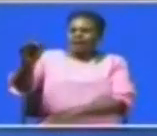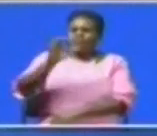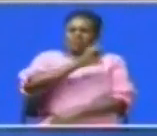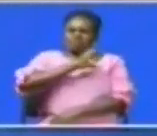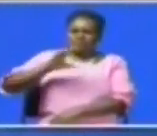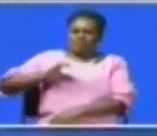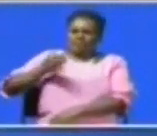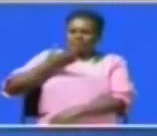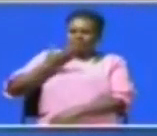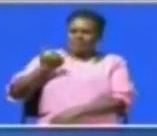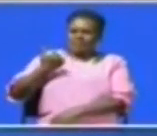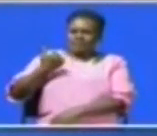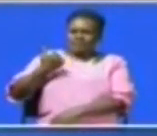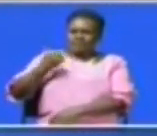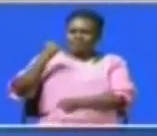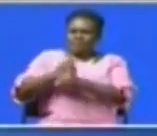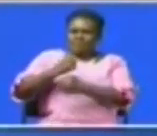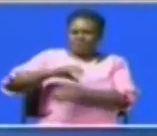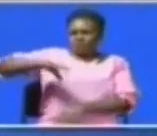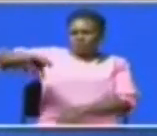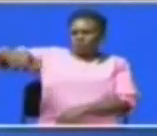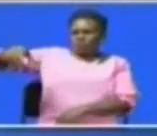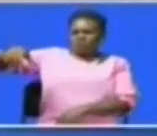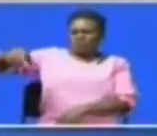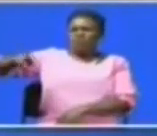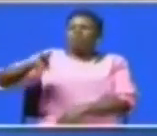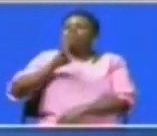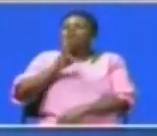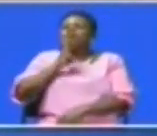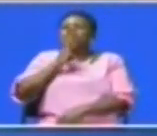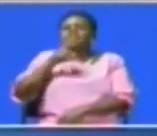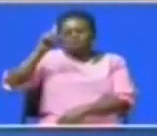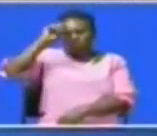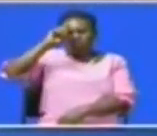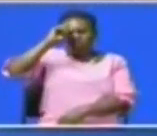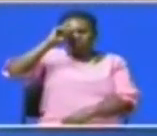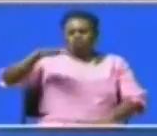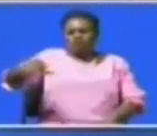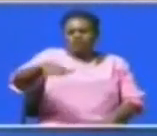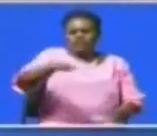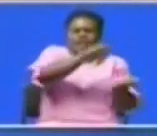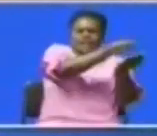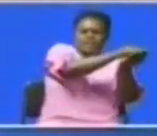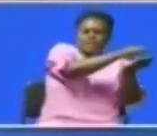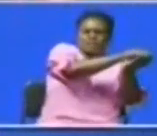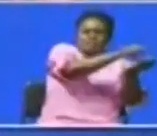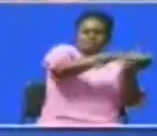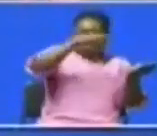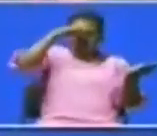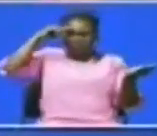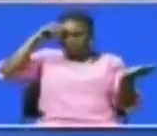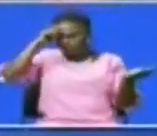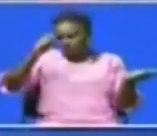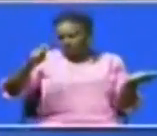kwa nini msiweke huo mlima kuwa one of the water towers ama vyanzo vya maji ambayo yatatunzwa kwa sababu ya